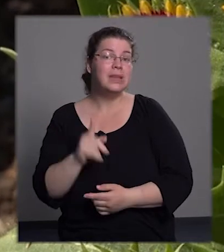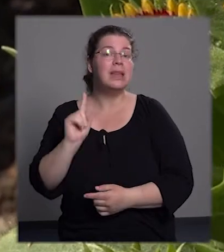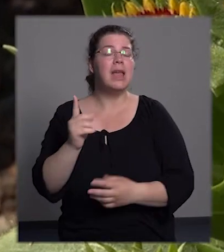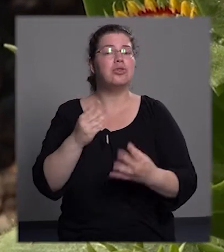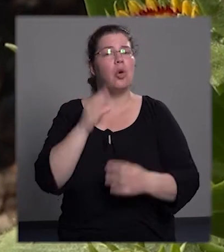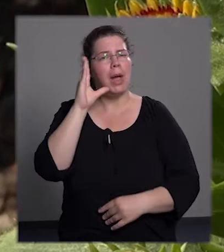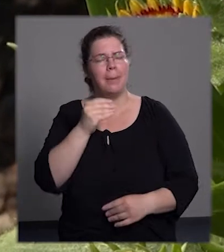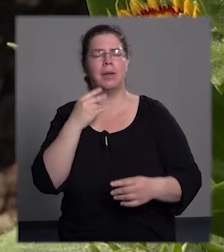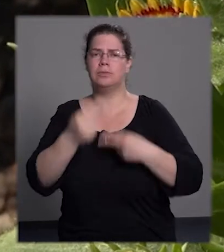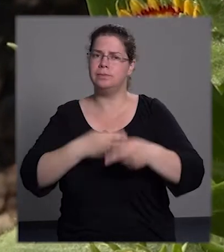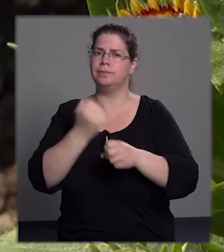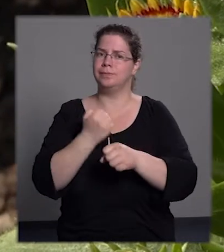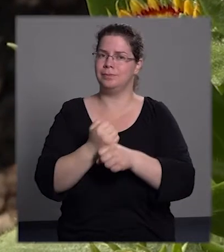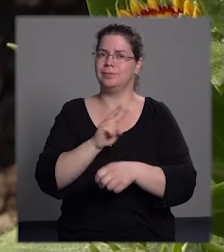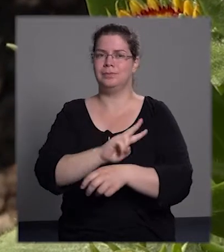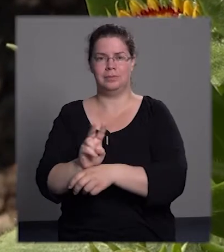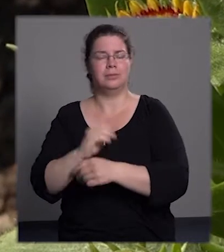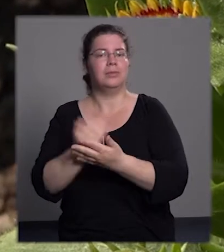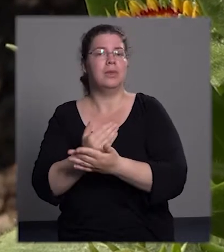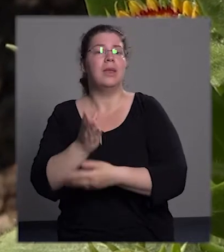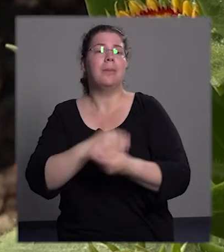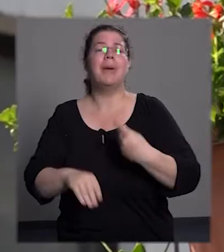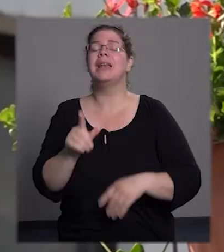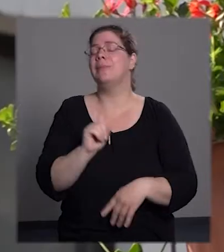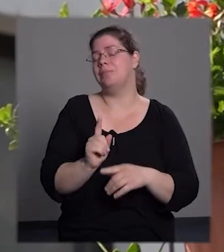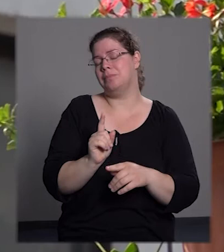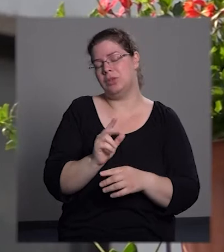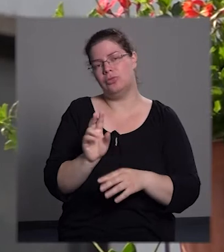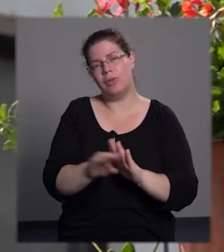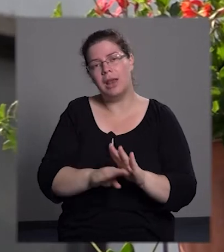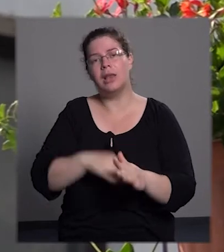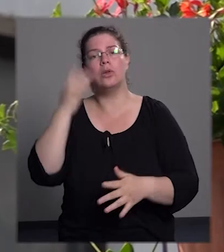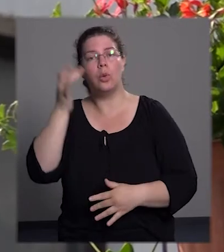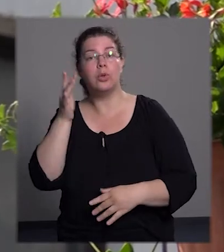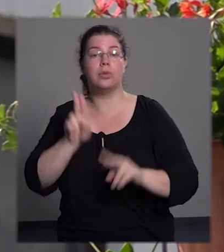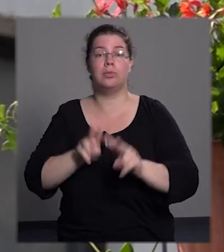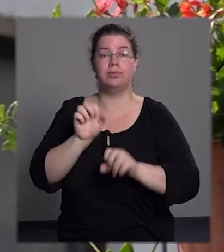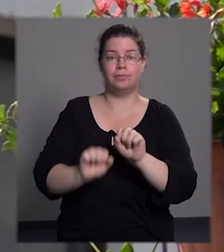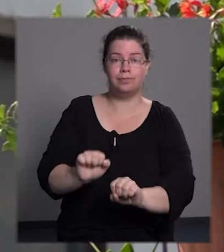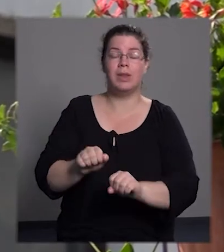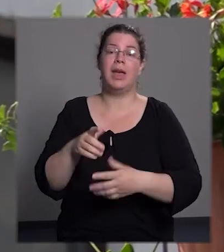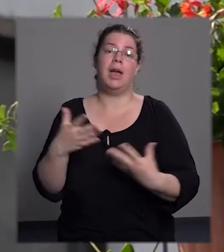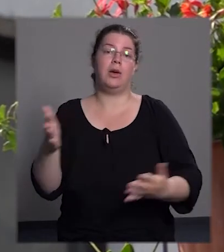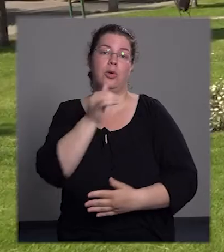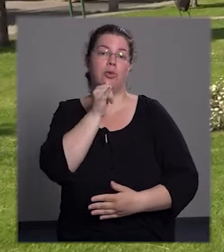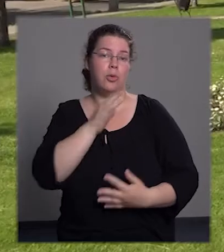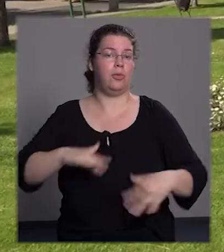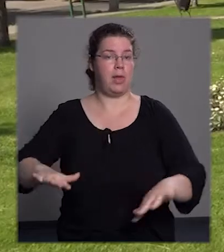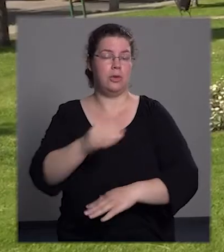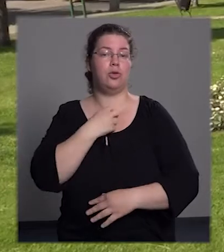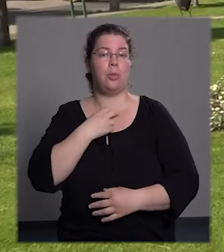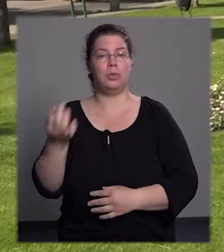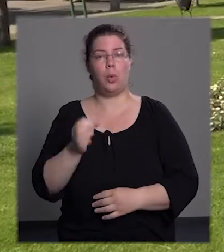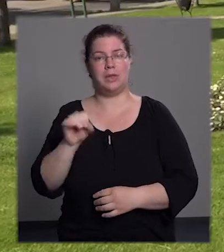állandó munkája és figyelme szükséges, hiszen nem kis feladat gondozni, illetve megvédeni ekkora zöld területet a gyomtól és